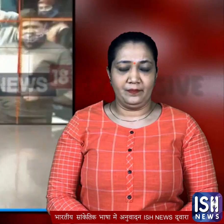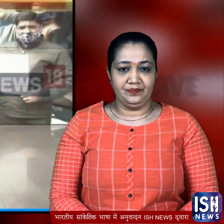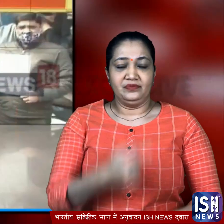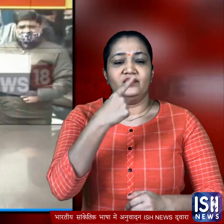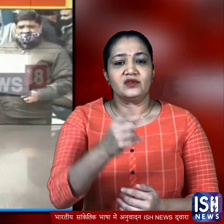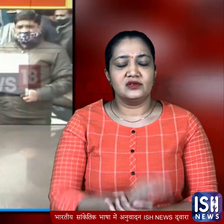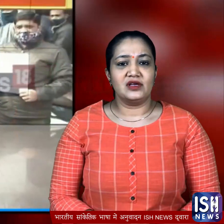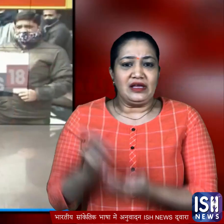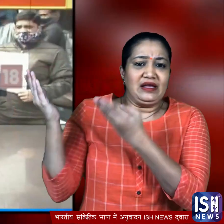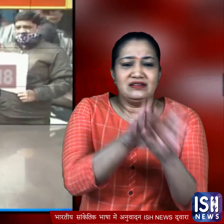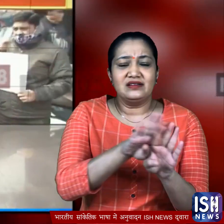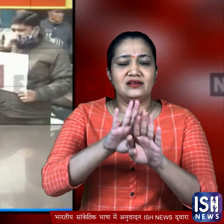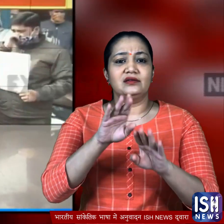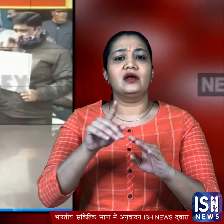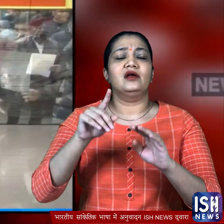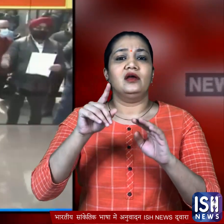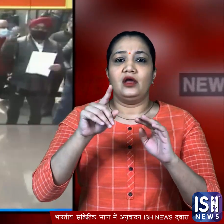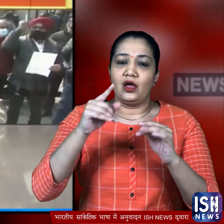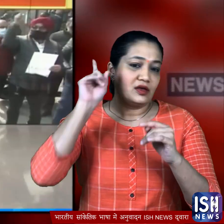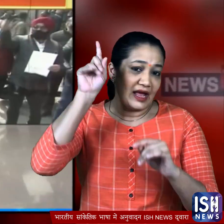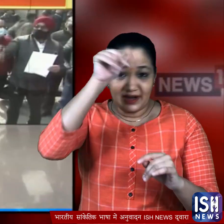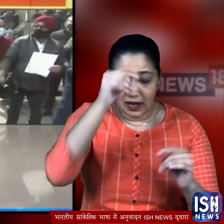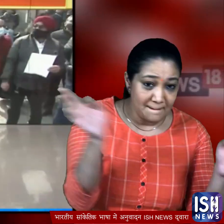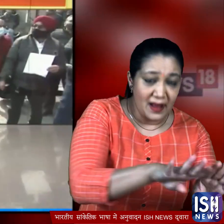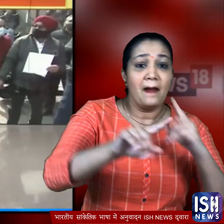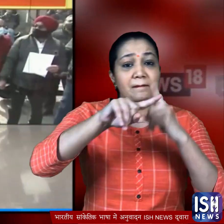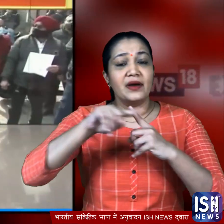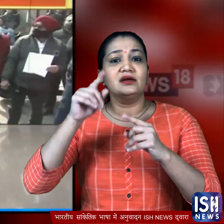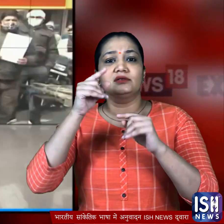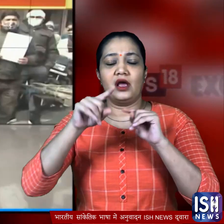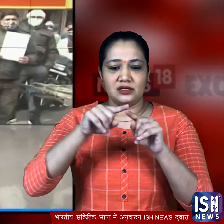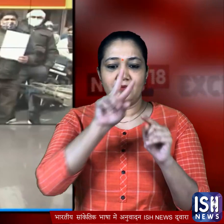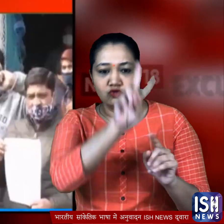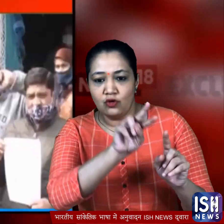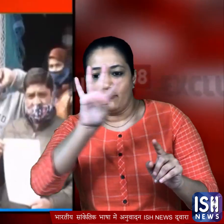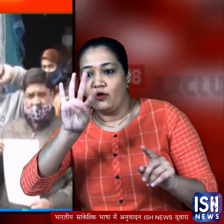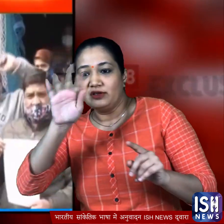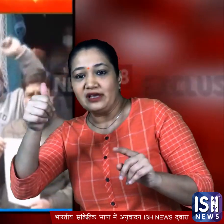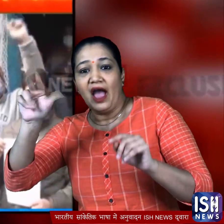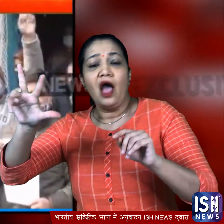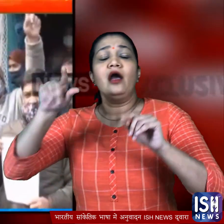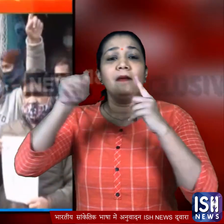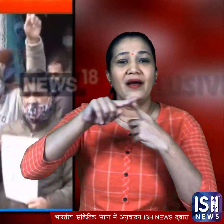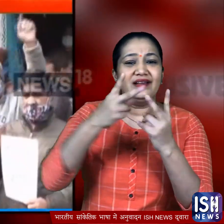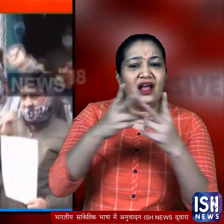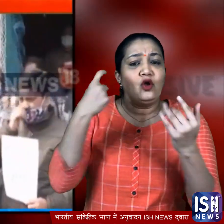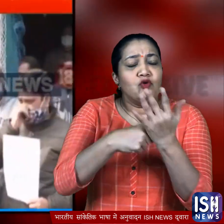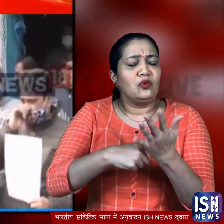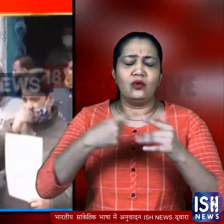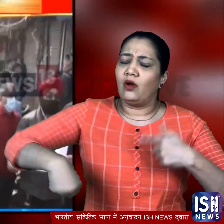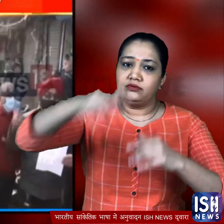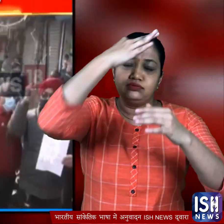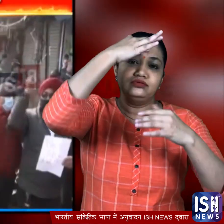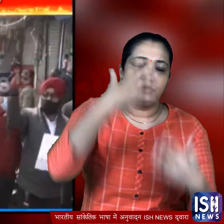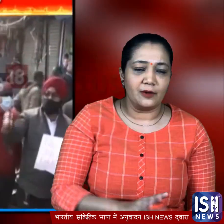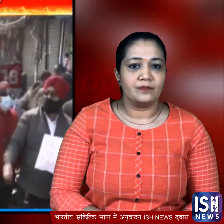लोगों ने आरोप लगाया कि वीकेंड कर्फ्यू और ऑड इवन की दोहरी मार ने उनका धंधा ठप कर दिया और इन नियमों में छूट देने की मांग करते